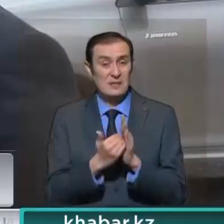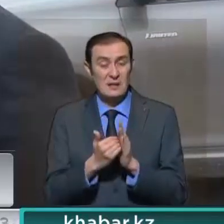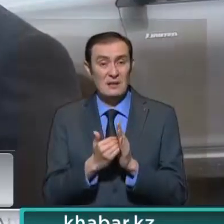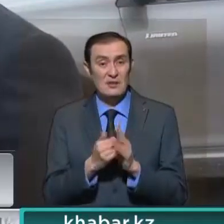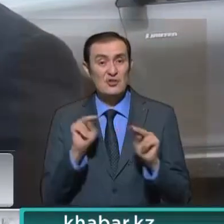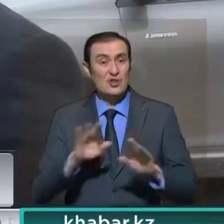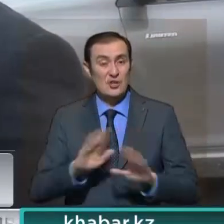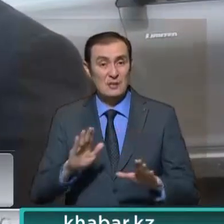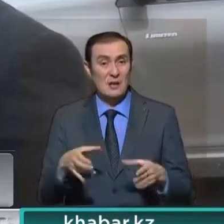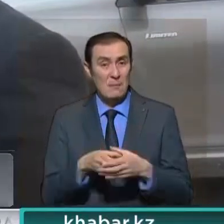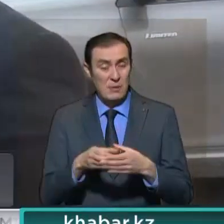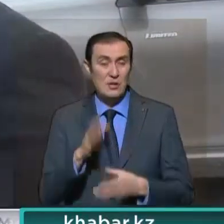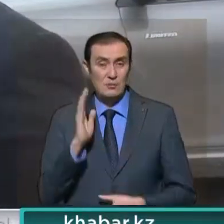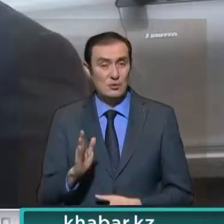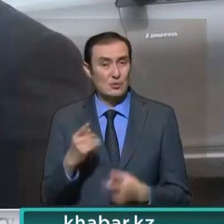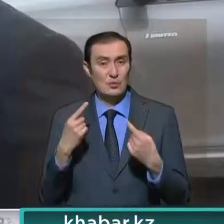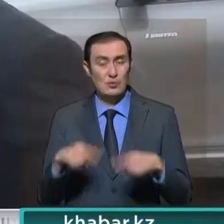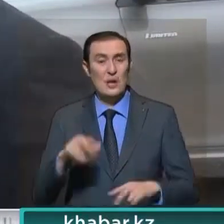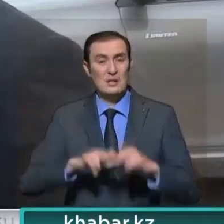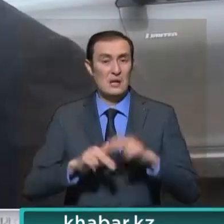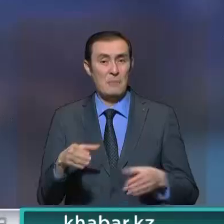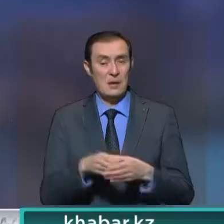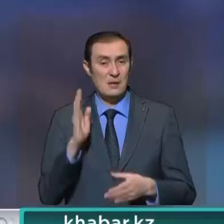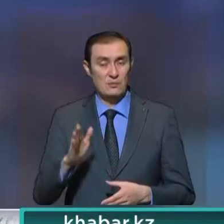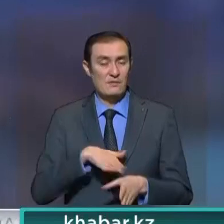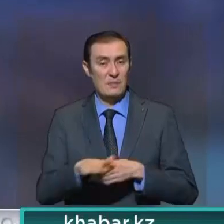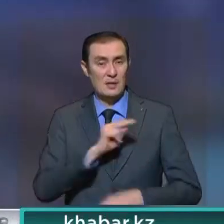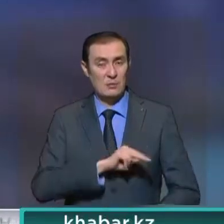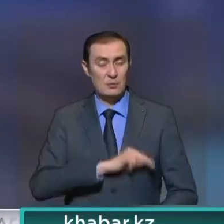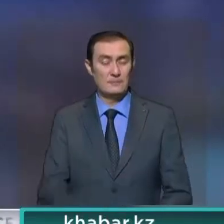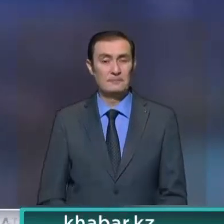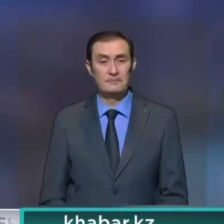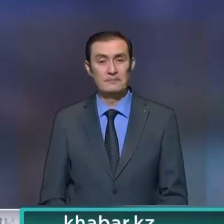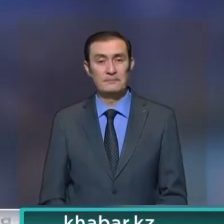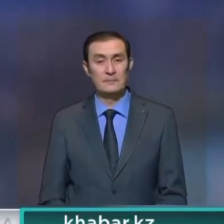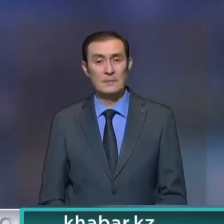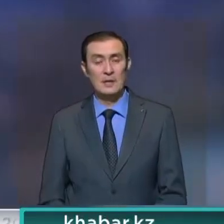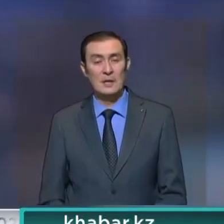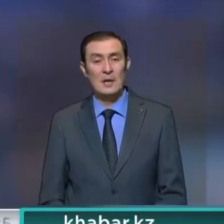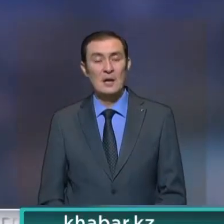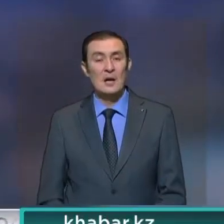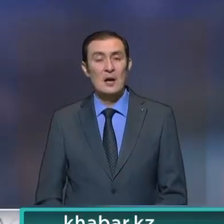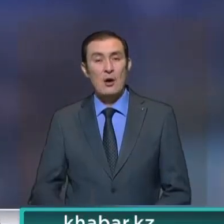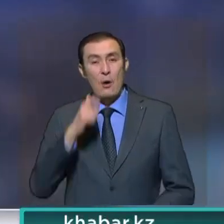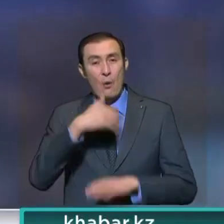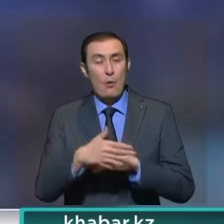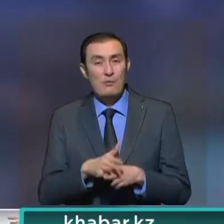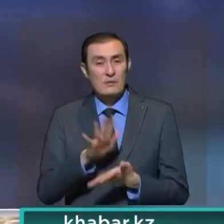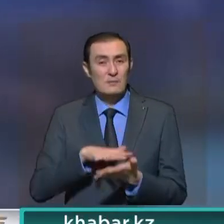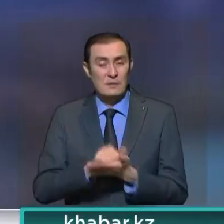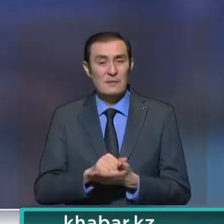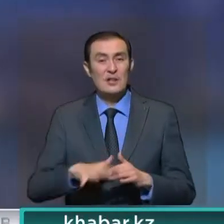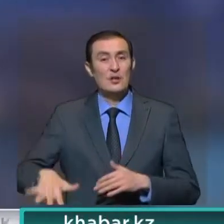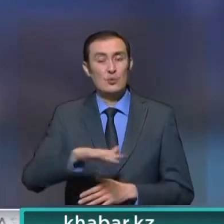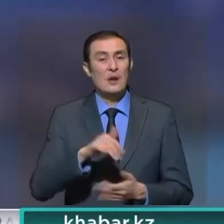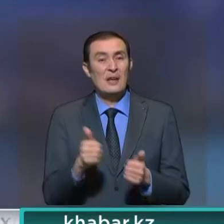уже будет другой подальше делать маслянистые буквально разъедающая обувь жидкостью затопило территории